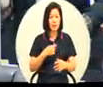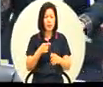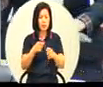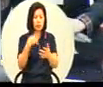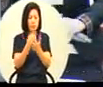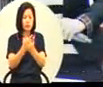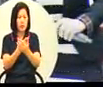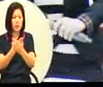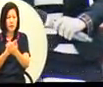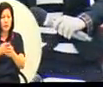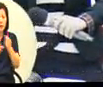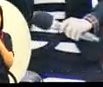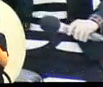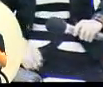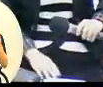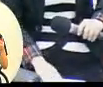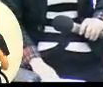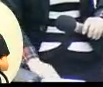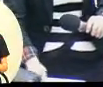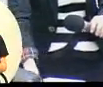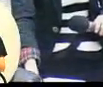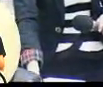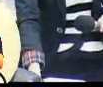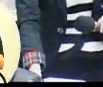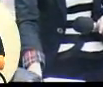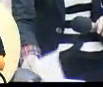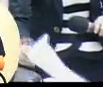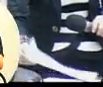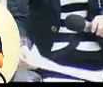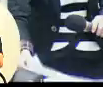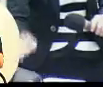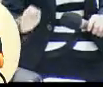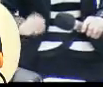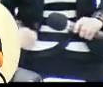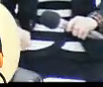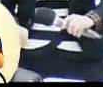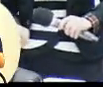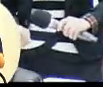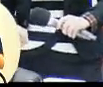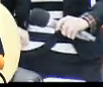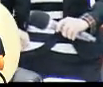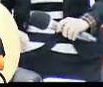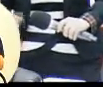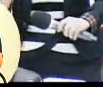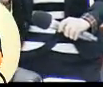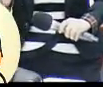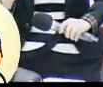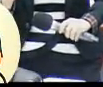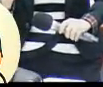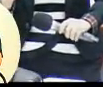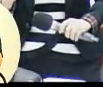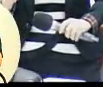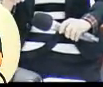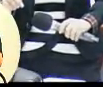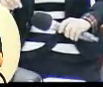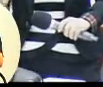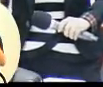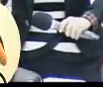会听法制局局长讲得很清楚，然后呢，我们中央的法令最高可以罚